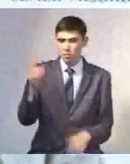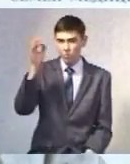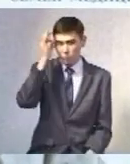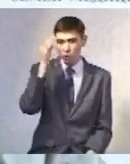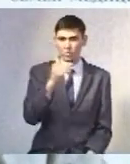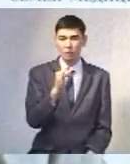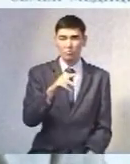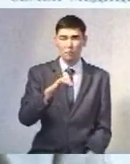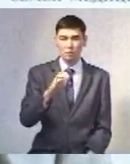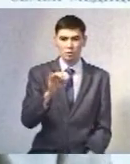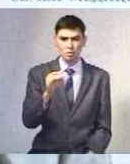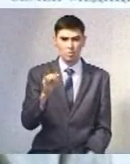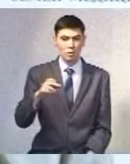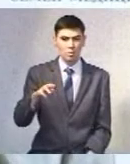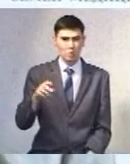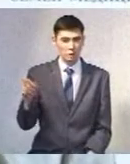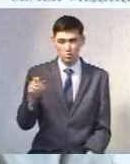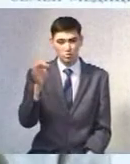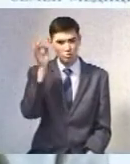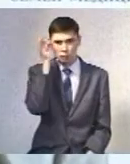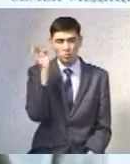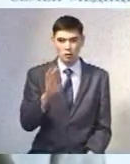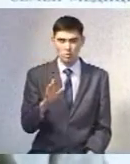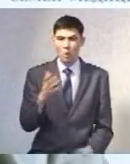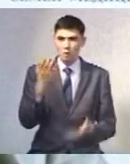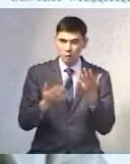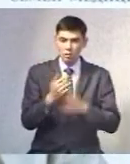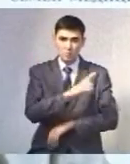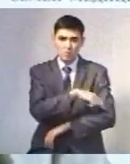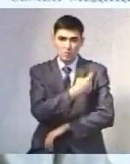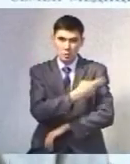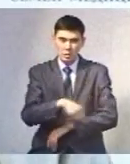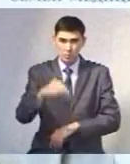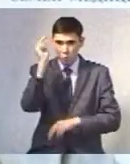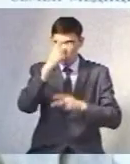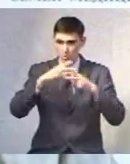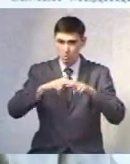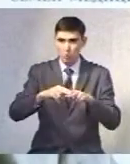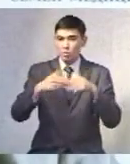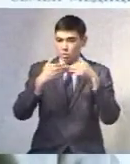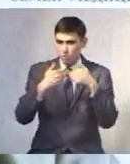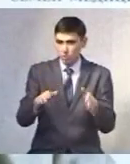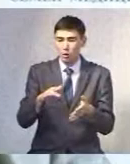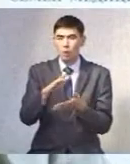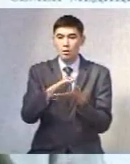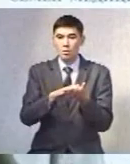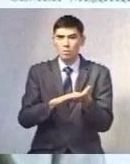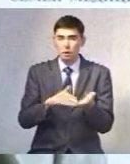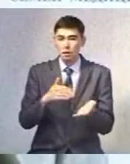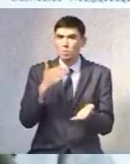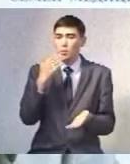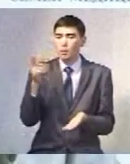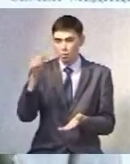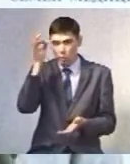может ее и не вспомнить. Но если он закончил медицинский Семипалатинский университет, он скажет: «А, да, мне преподавала Умит